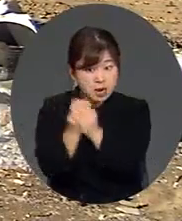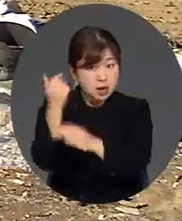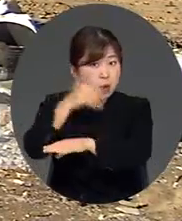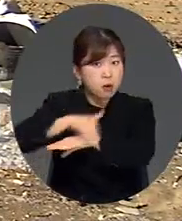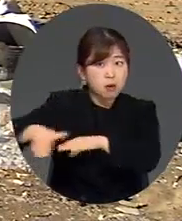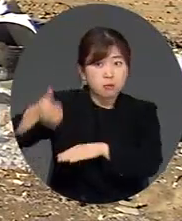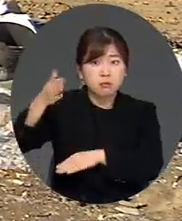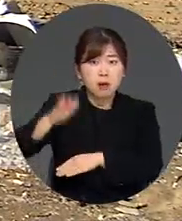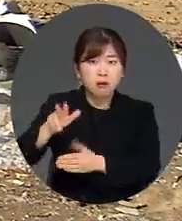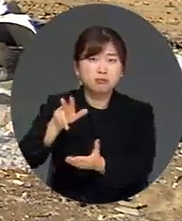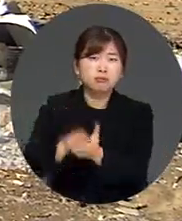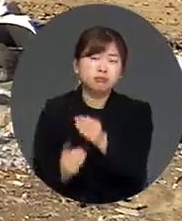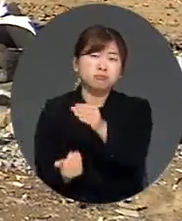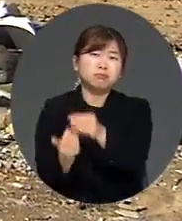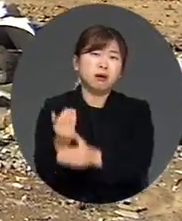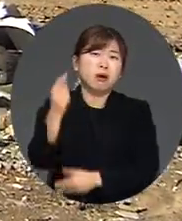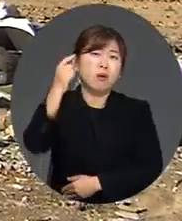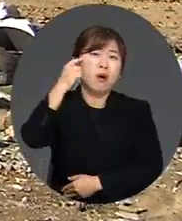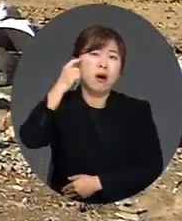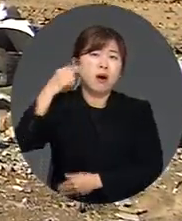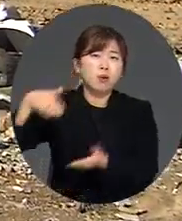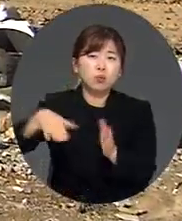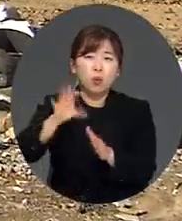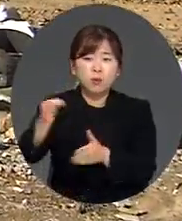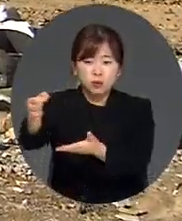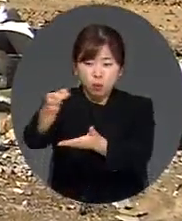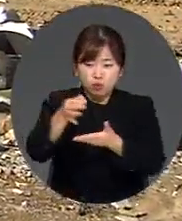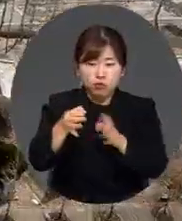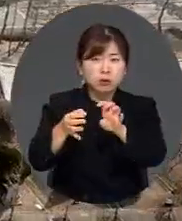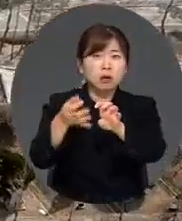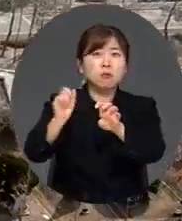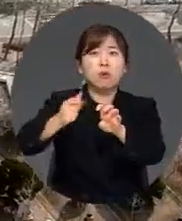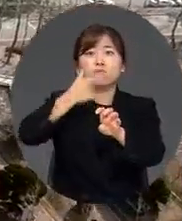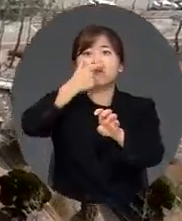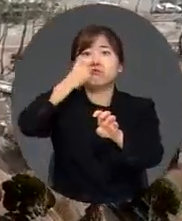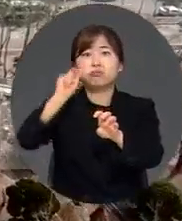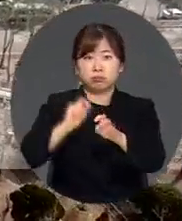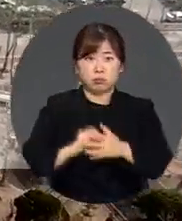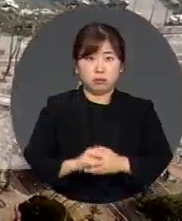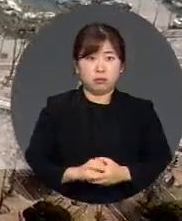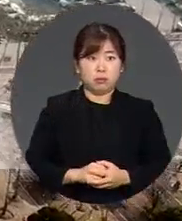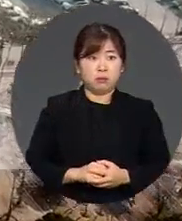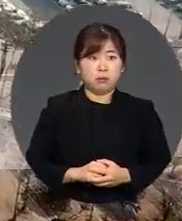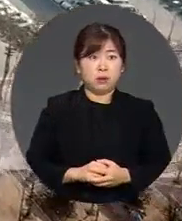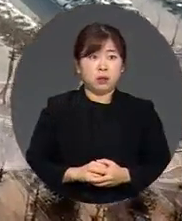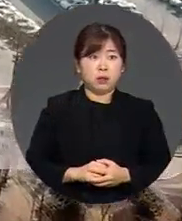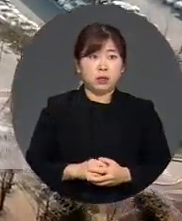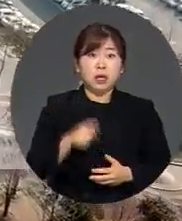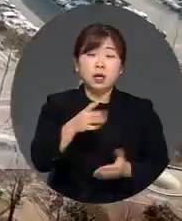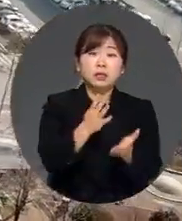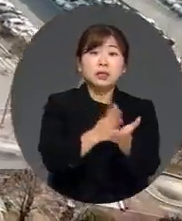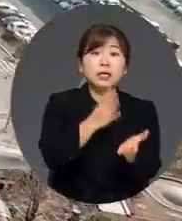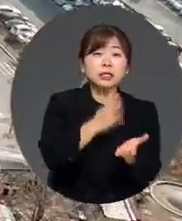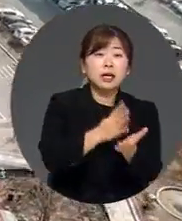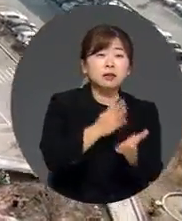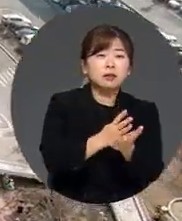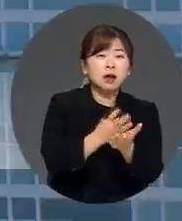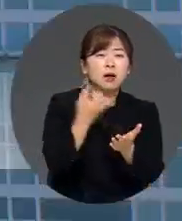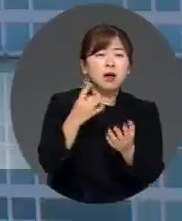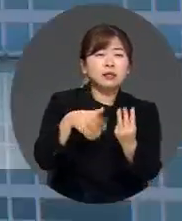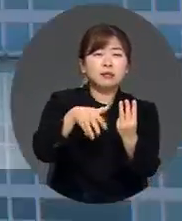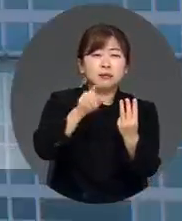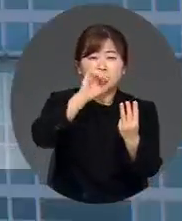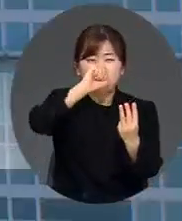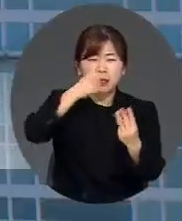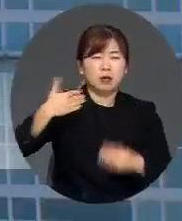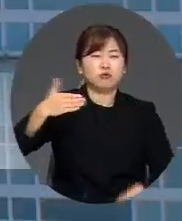됐습니다. 도비 40억 원이 덜 내려왔기 때문입니다. 사천시의 올해 3차 추경 예산은 9,627억 원,